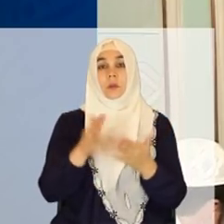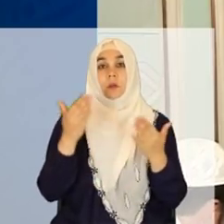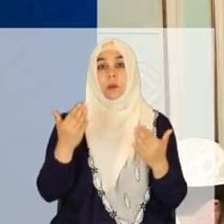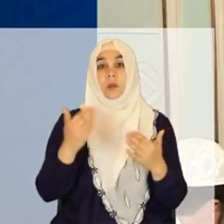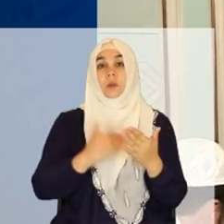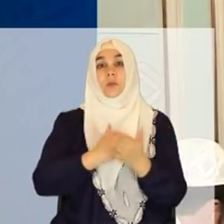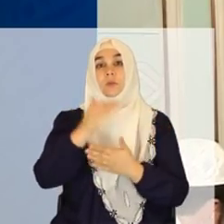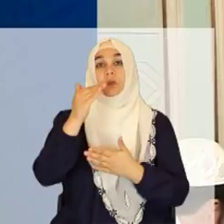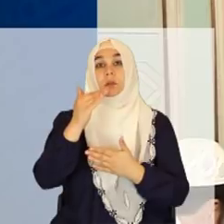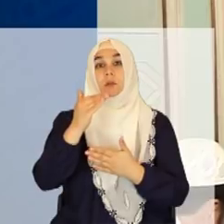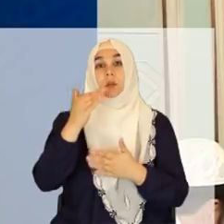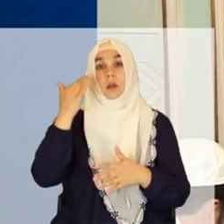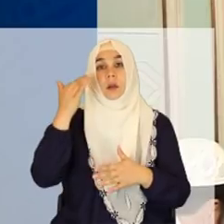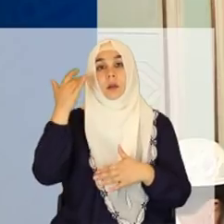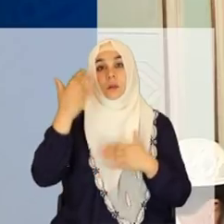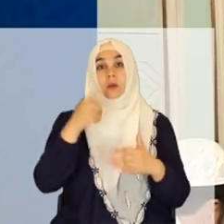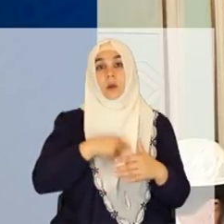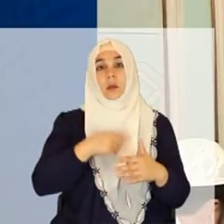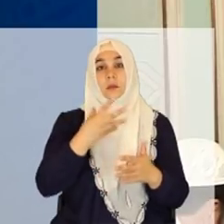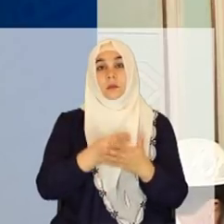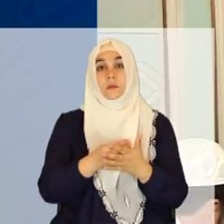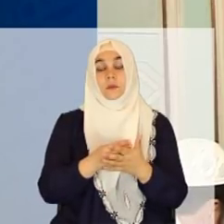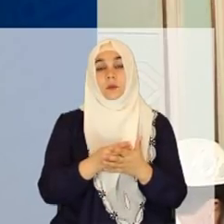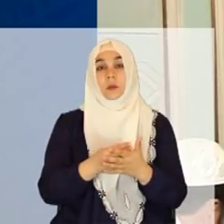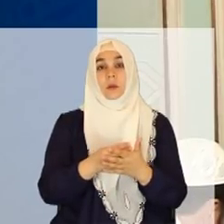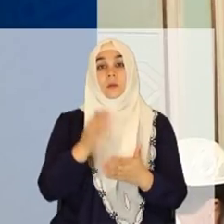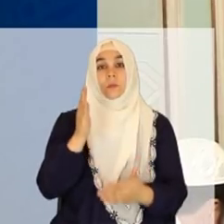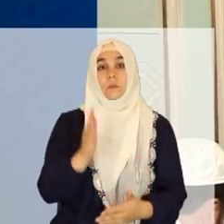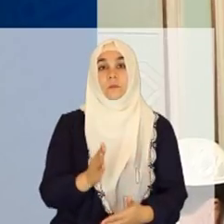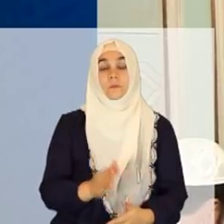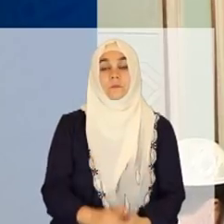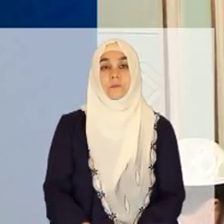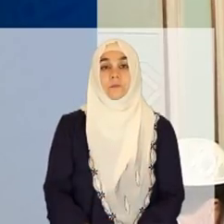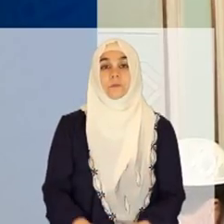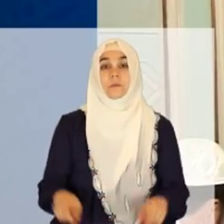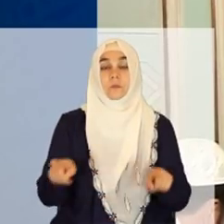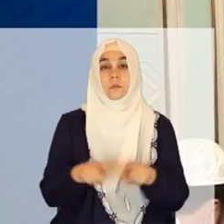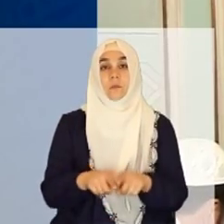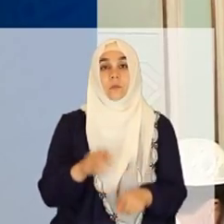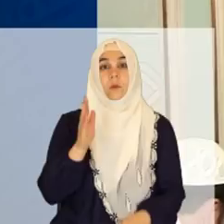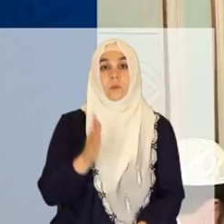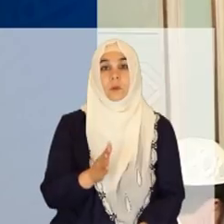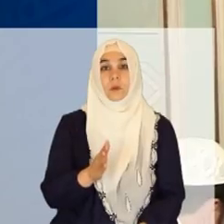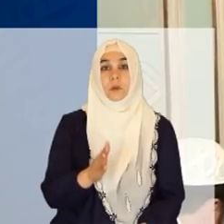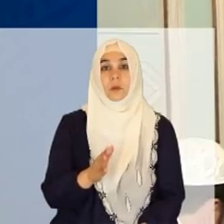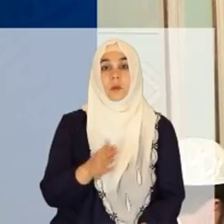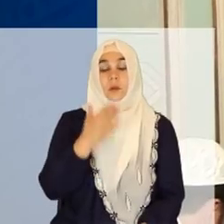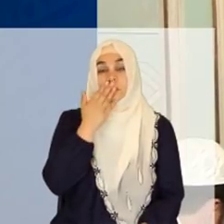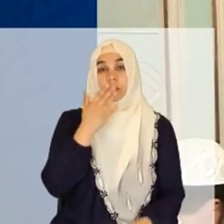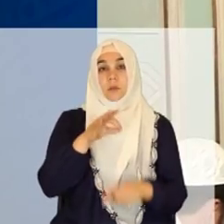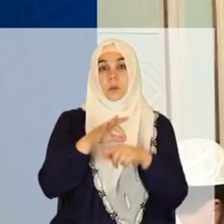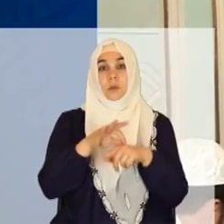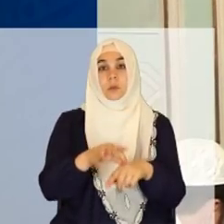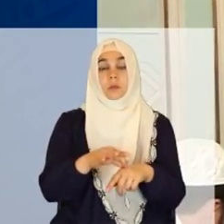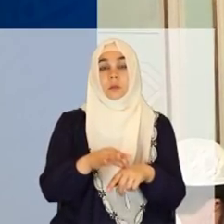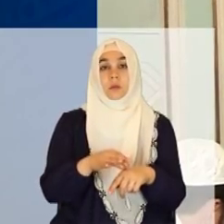va yuksak bir axloqiy maqom hisoblanadi. Mana shuni o'zi yetarlik. Roza